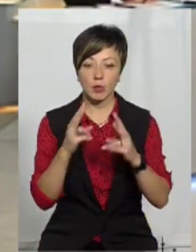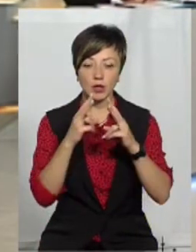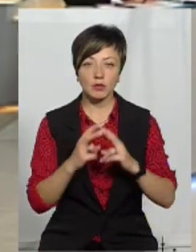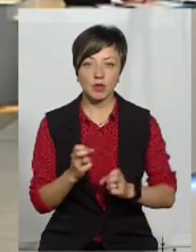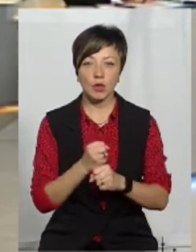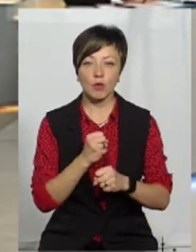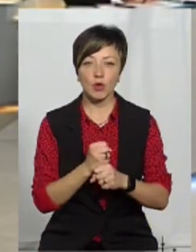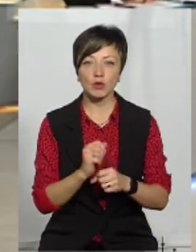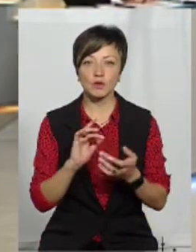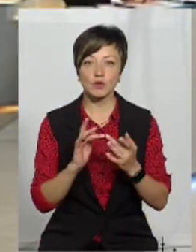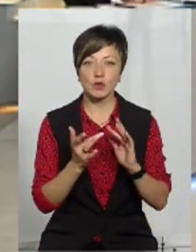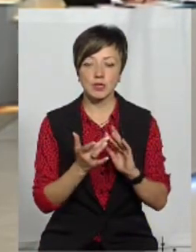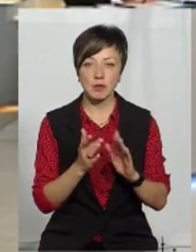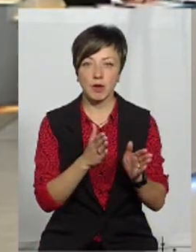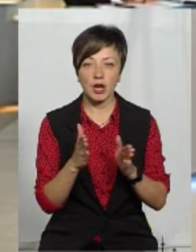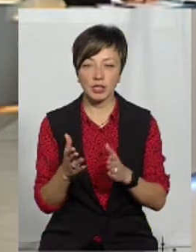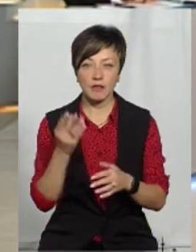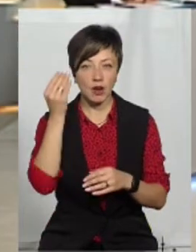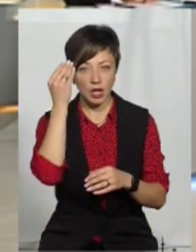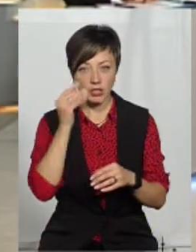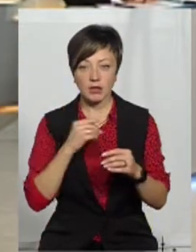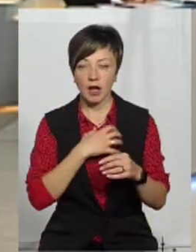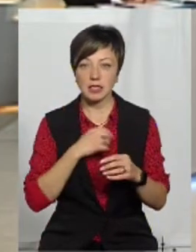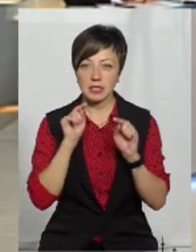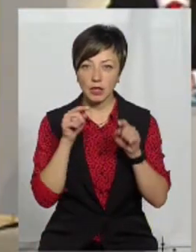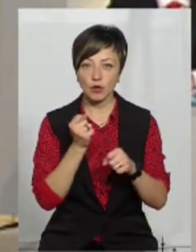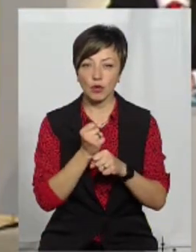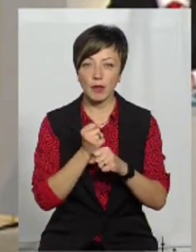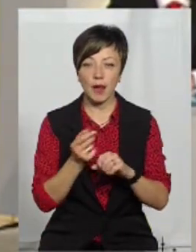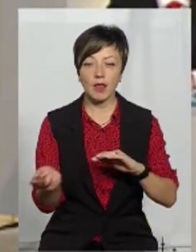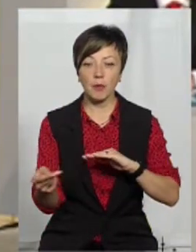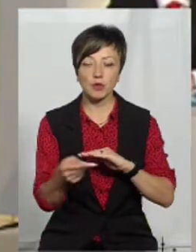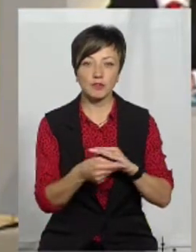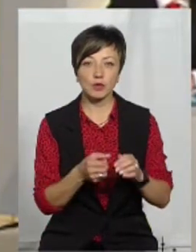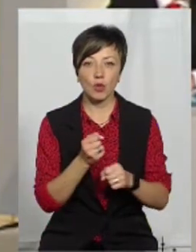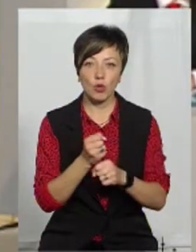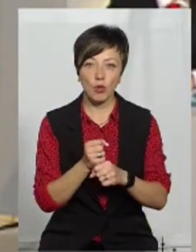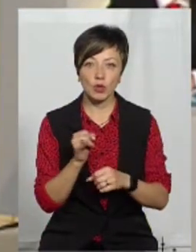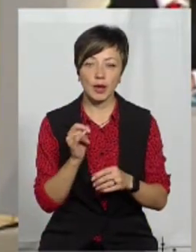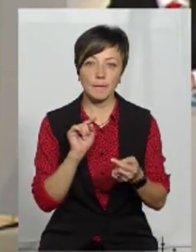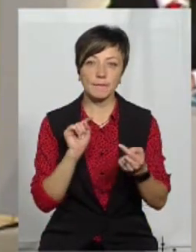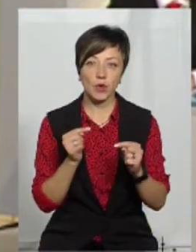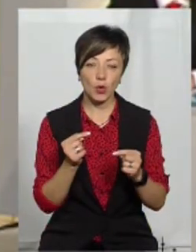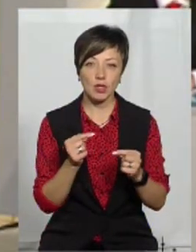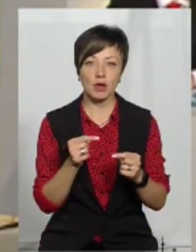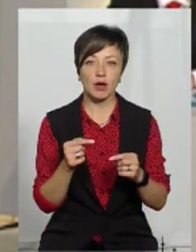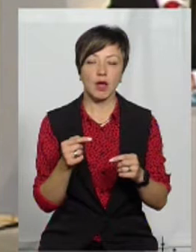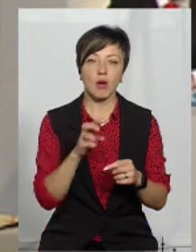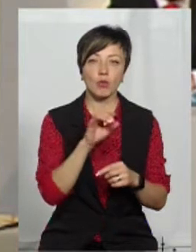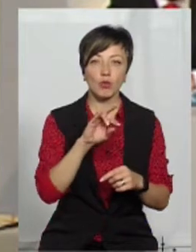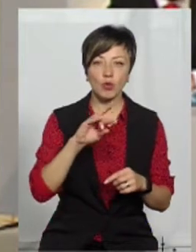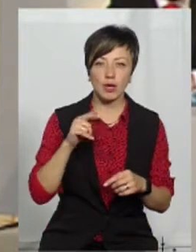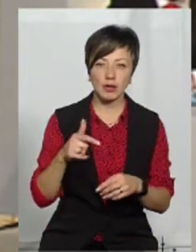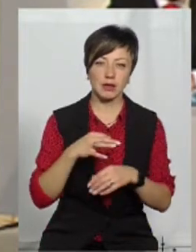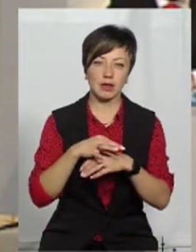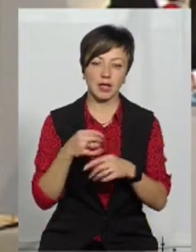в соцмережах, в основному складається враження, що значний акцент ви робите на саме просвітницьку роботу, там і проти булінгу, і